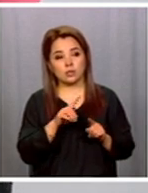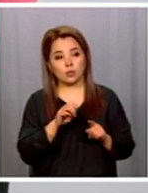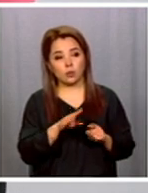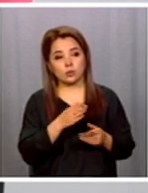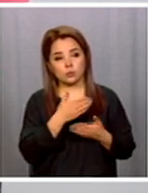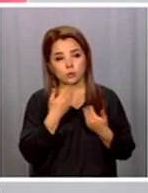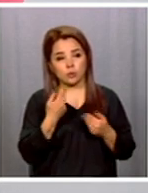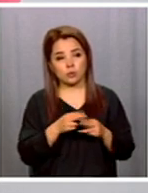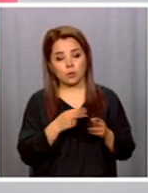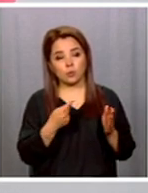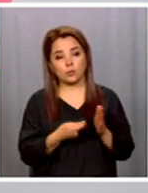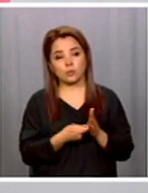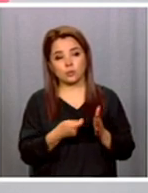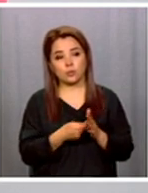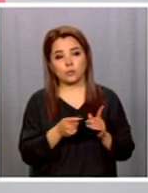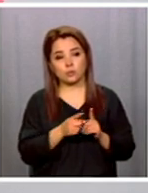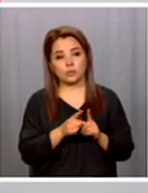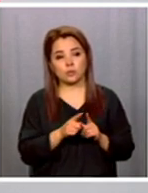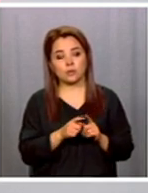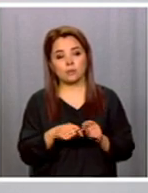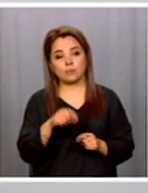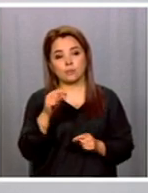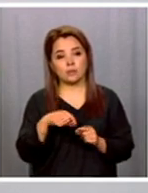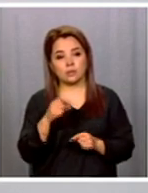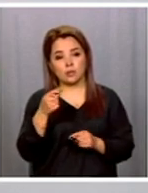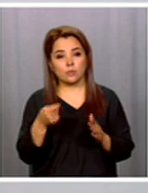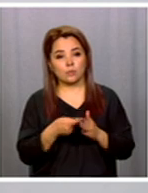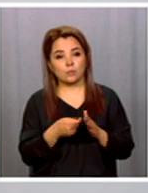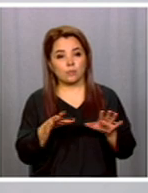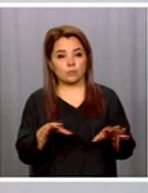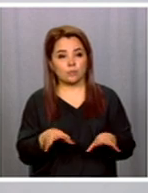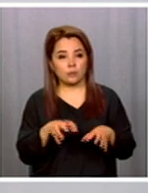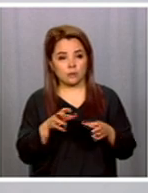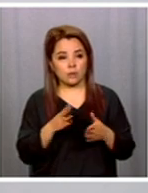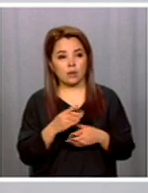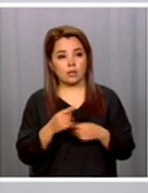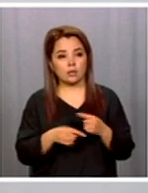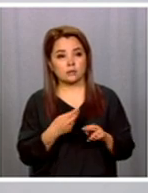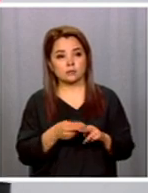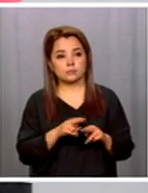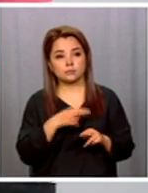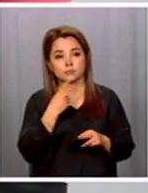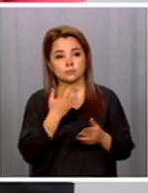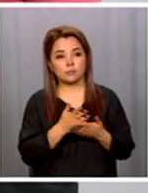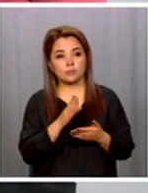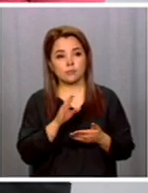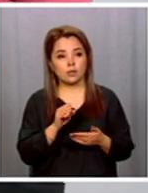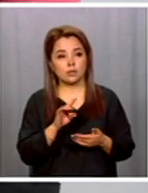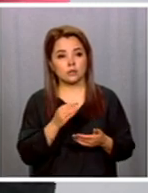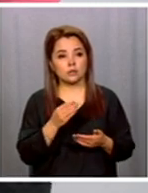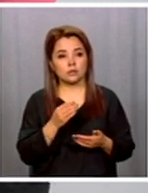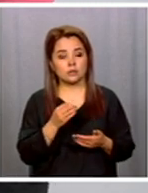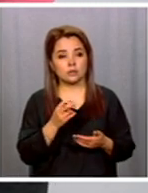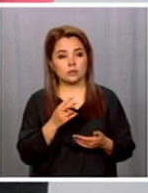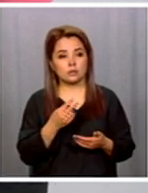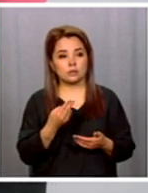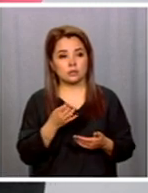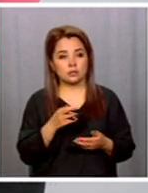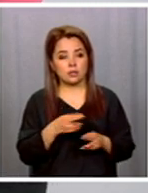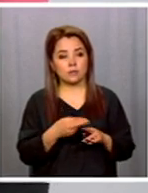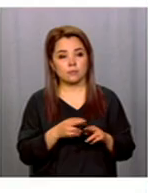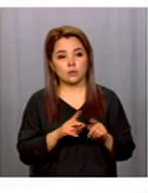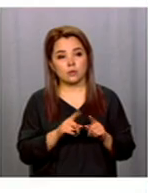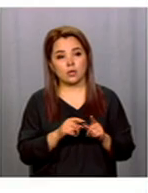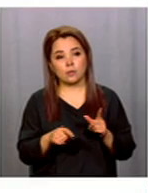Ол қоректік заттарды сабағы арқылы тікелей сорады. Ал келесі көріп отырғандарыңыз, бұларда мына жерде, балалар,